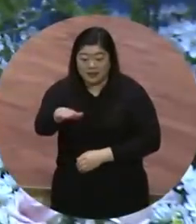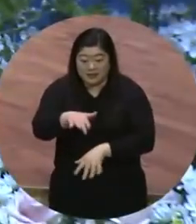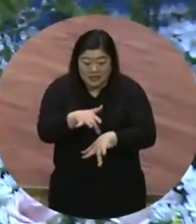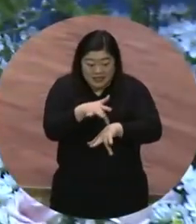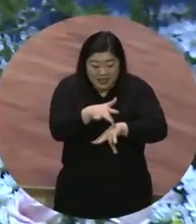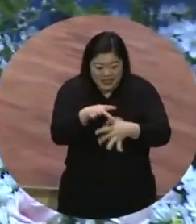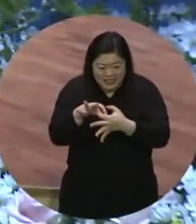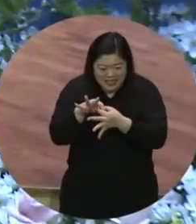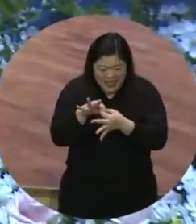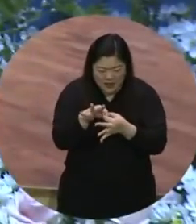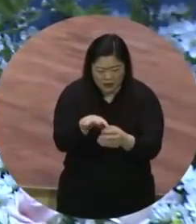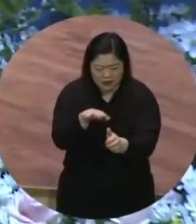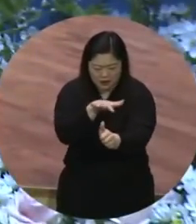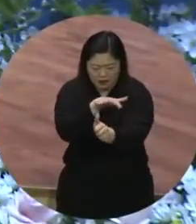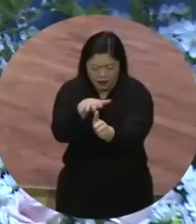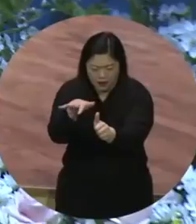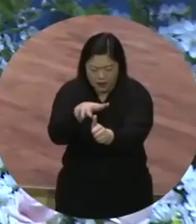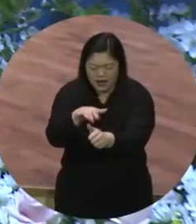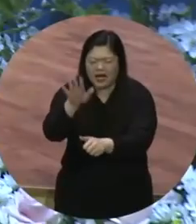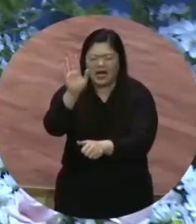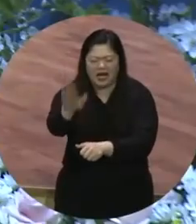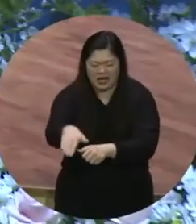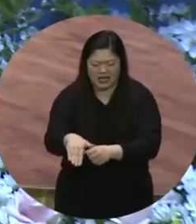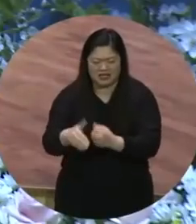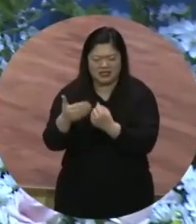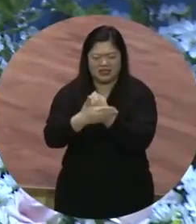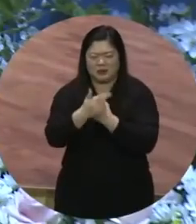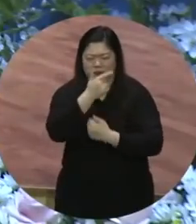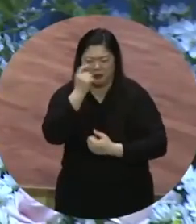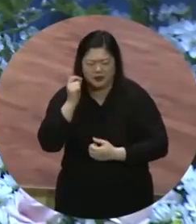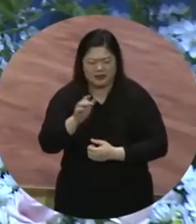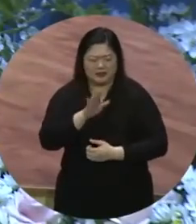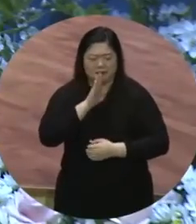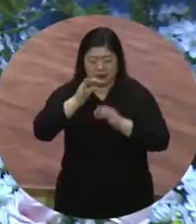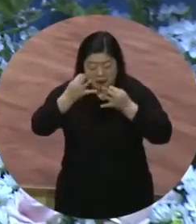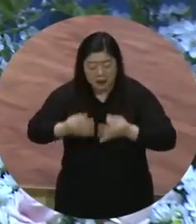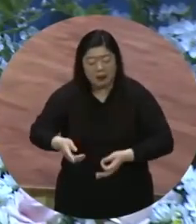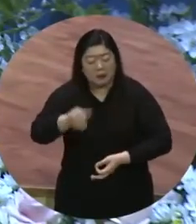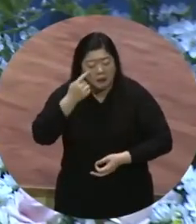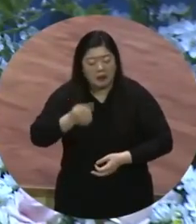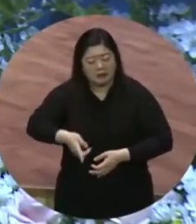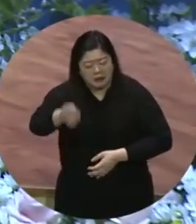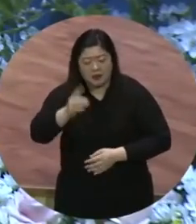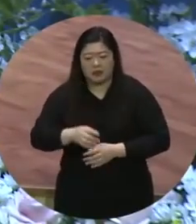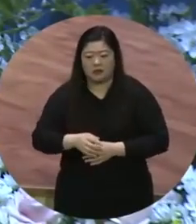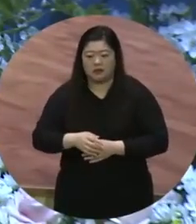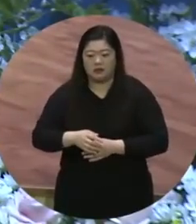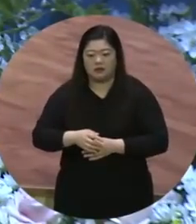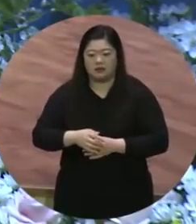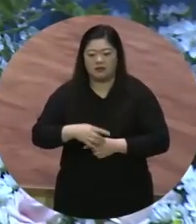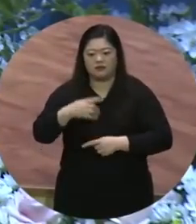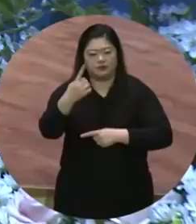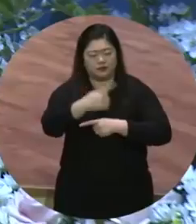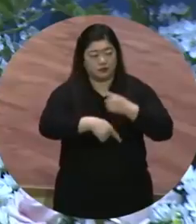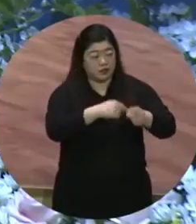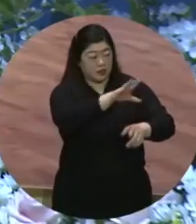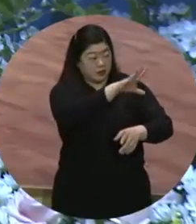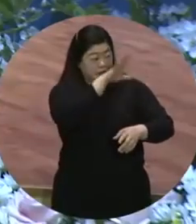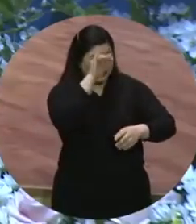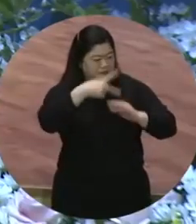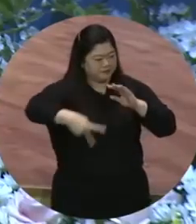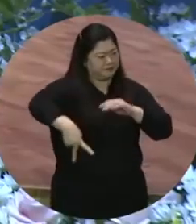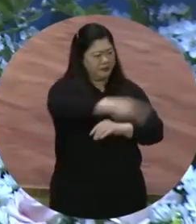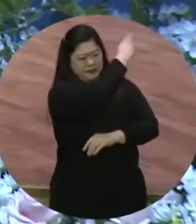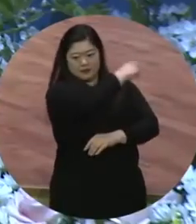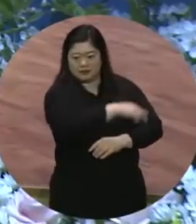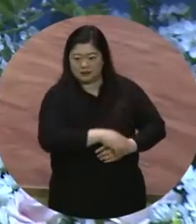자꾸 여러분 약점을 치고 들어와서 은혜 못 받게 만든단 말이에요. 계속 웃으시기 바랍니다. 계속 웃으면